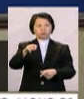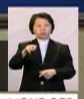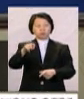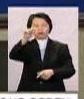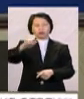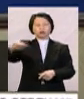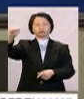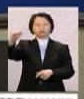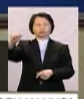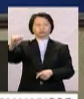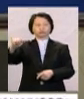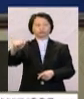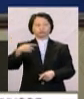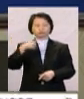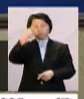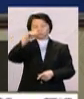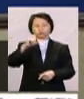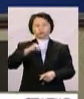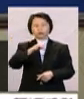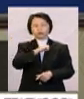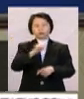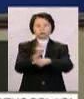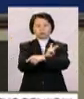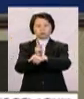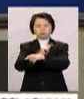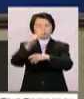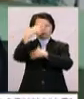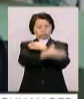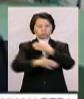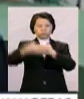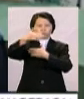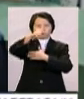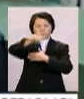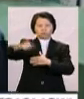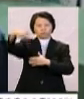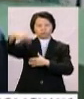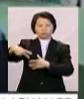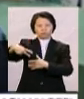maya.asia. Kita ada untuk ahli-ahli koperasi di seluruh Asia Pasifik.